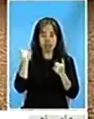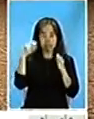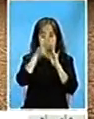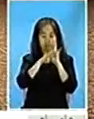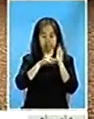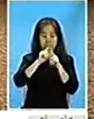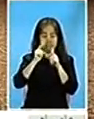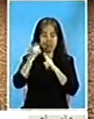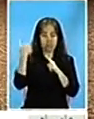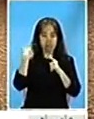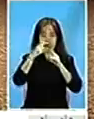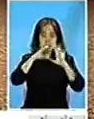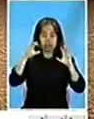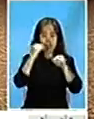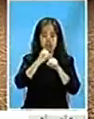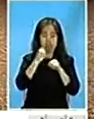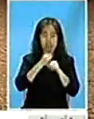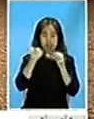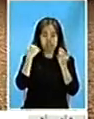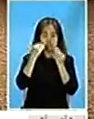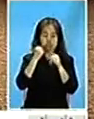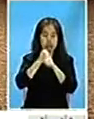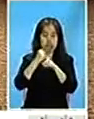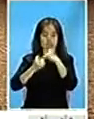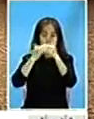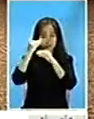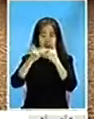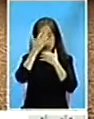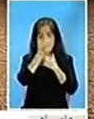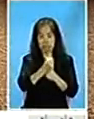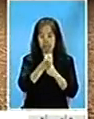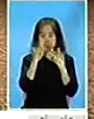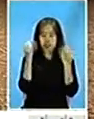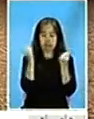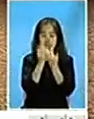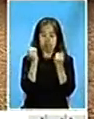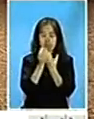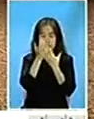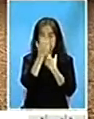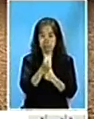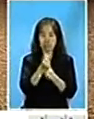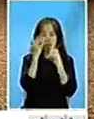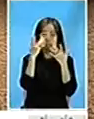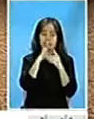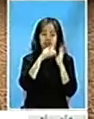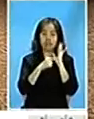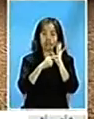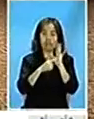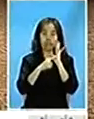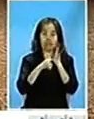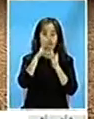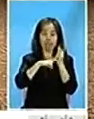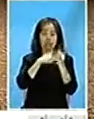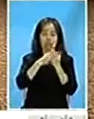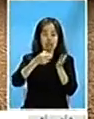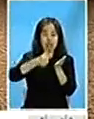ว่ารัฐบาลเนี่ยเดินหน้านโยบายเนี่ยเดินไปก็ไม่ใส่ใจที่จะผลกระทบที่จะตามมานะคะยกตัวอย่างนโยบายจำน